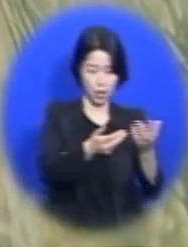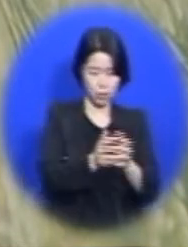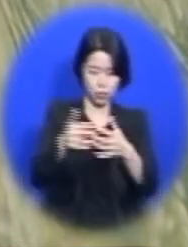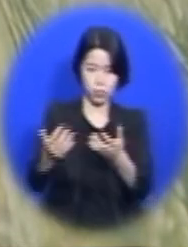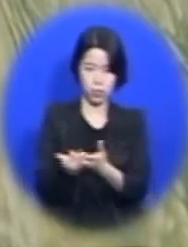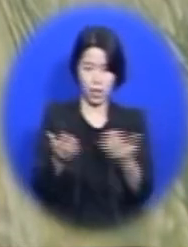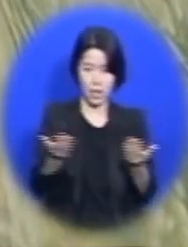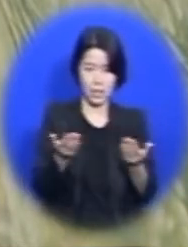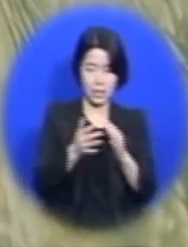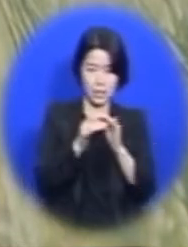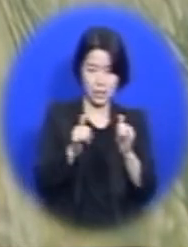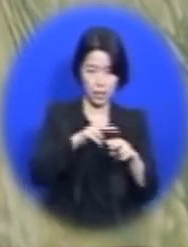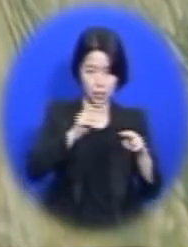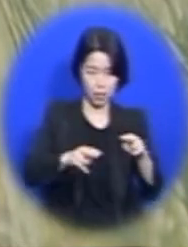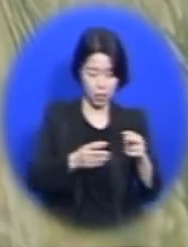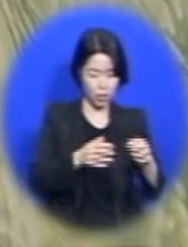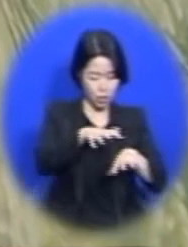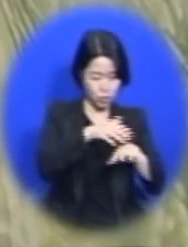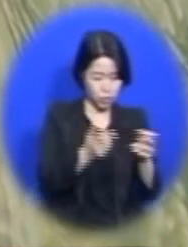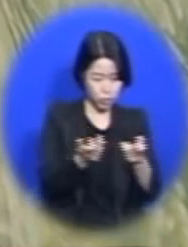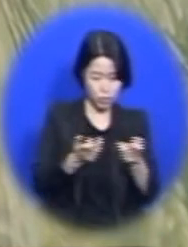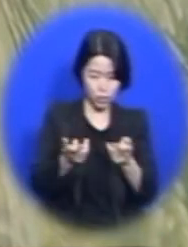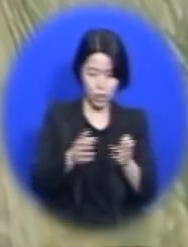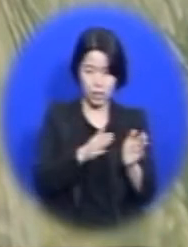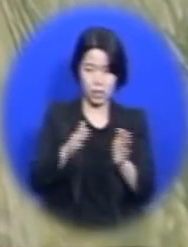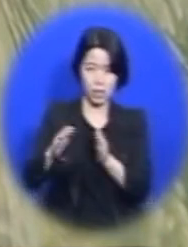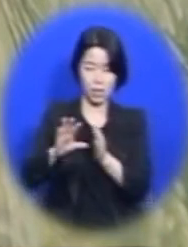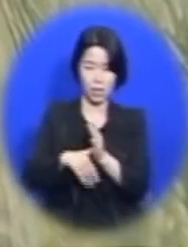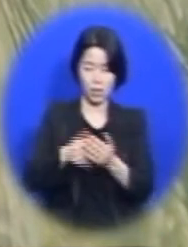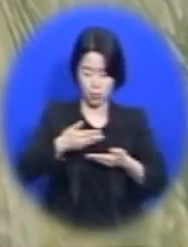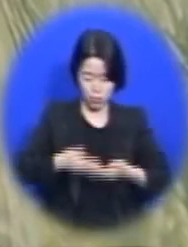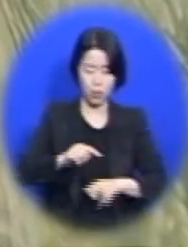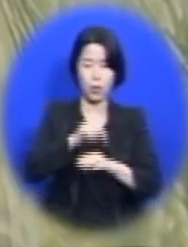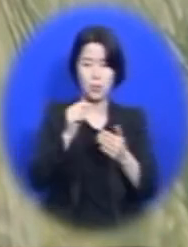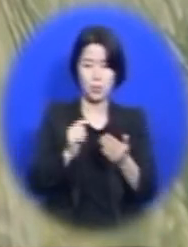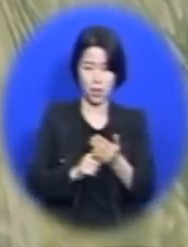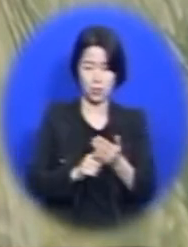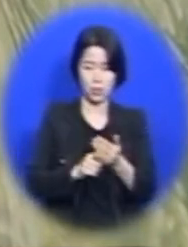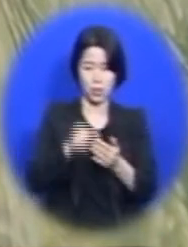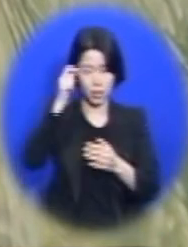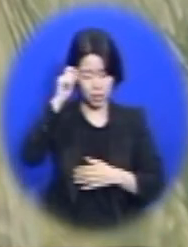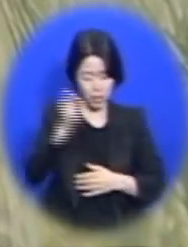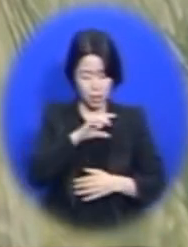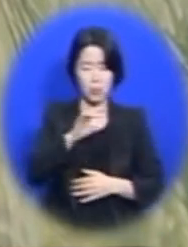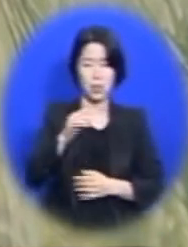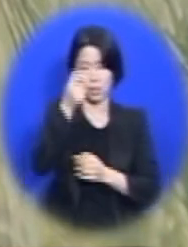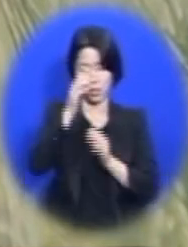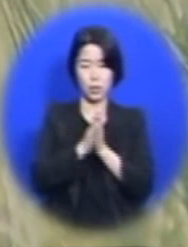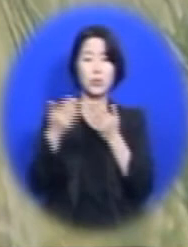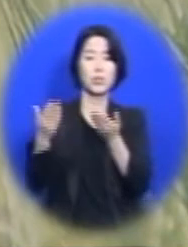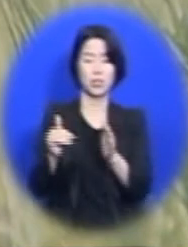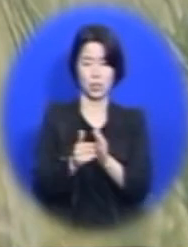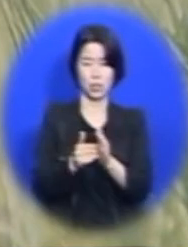인원을 할당하고 구조정을 진행하는데 무거운 마음으로 하나님께 새벽마다 기도를 했습니다. 기도